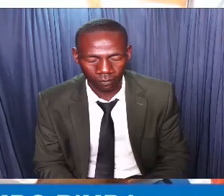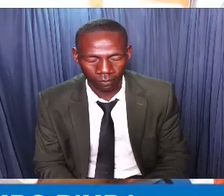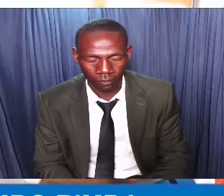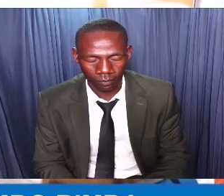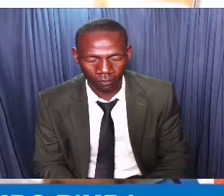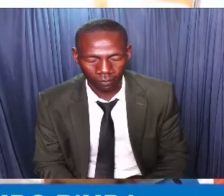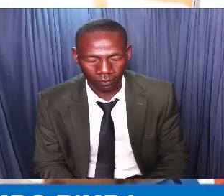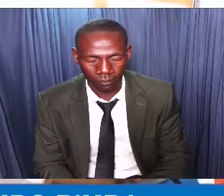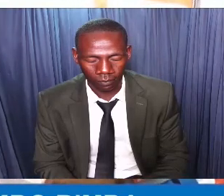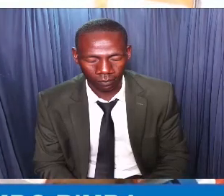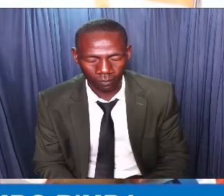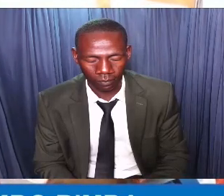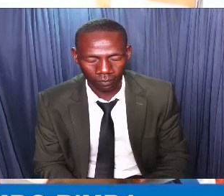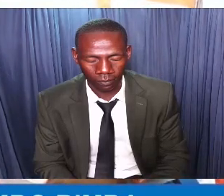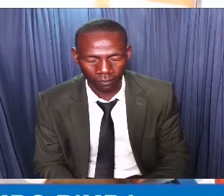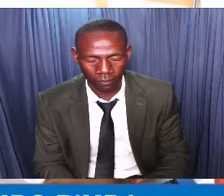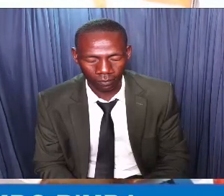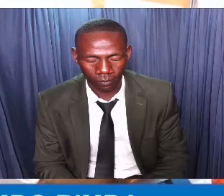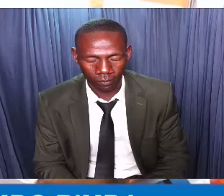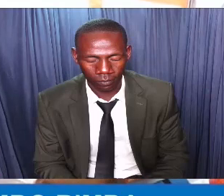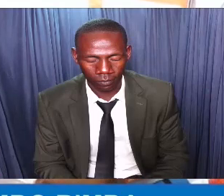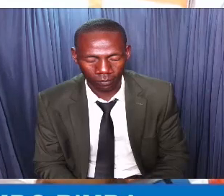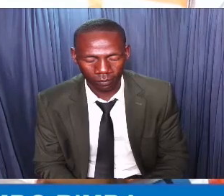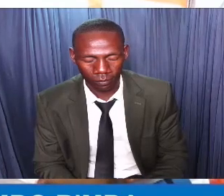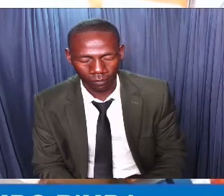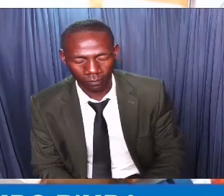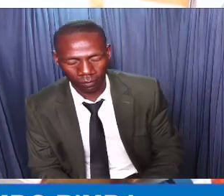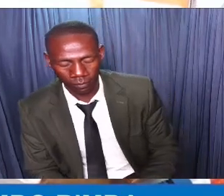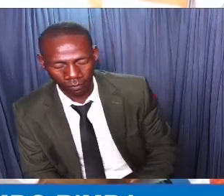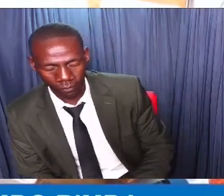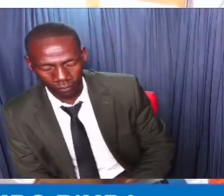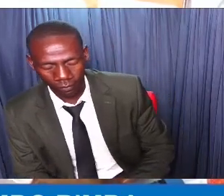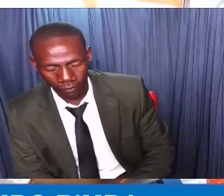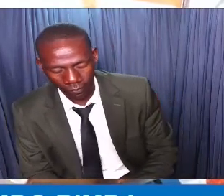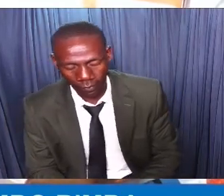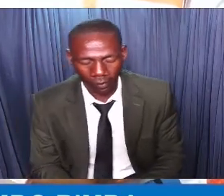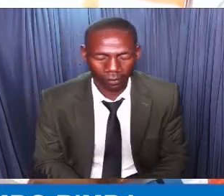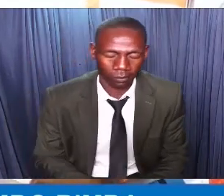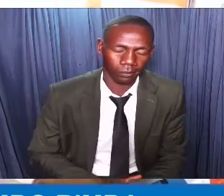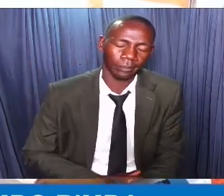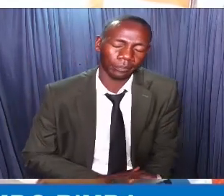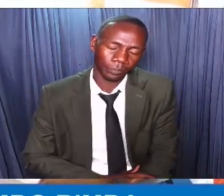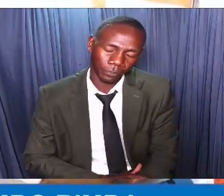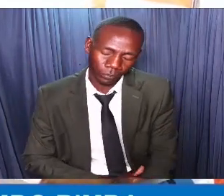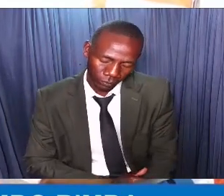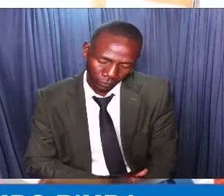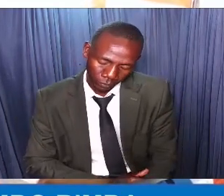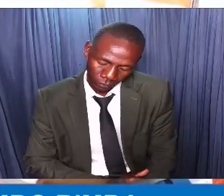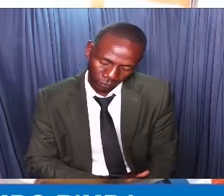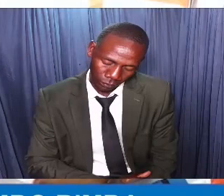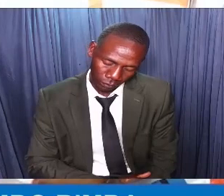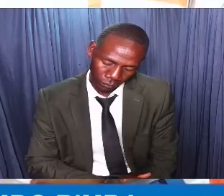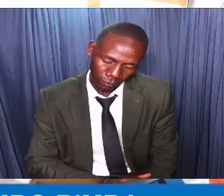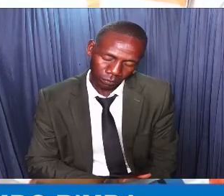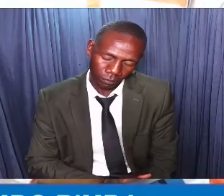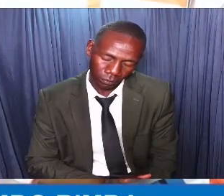ukamponye. Anakukimbilia wewe, ameharibu hekalu lako Bwana. Katika zinaa, Bwana samehe,